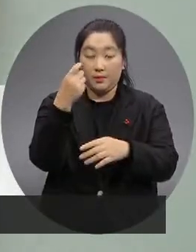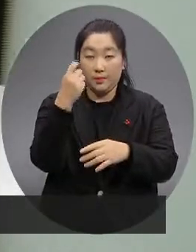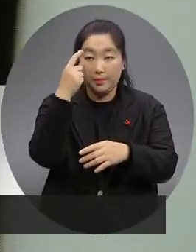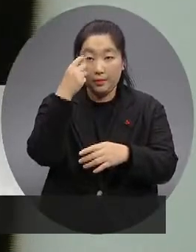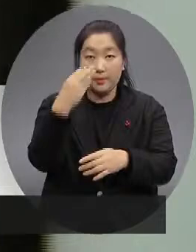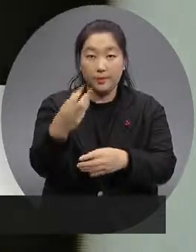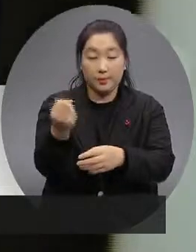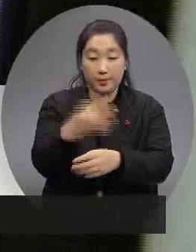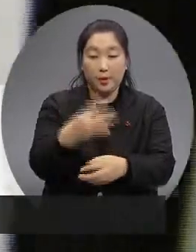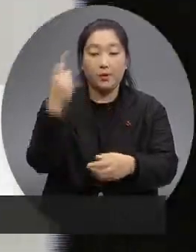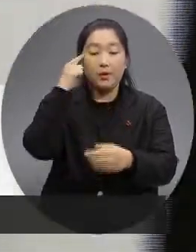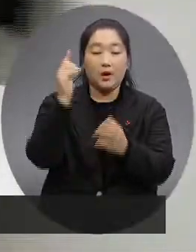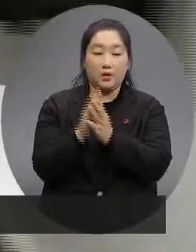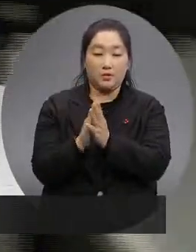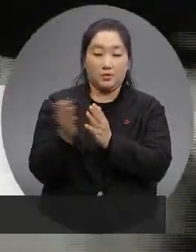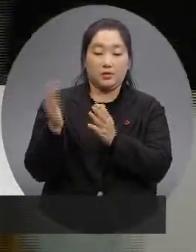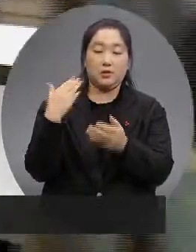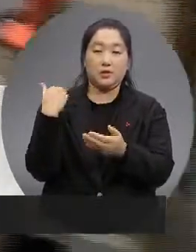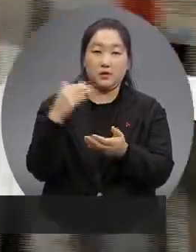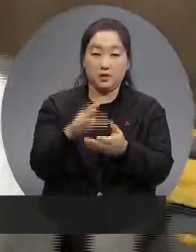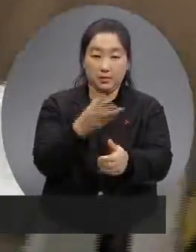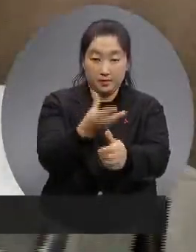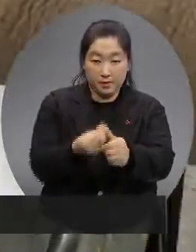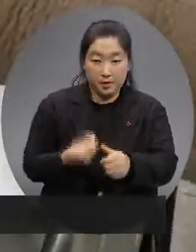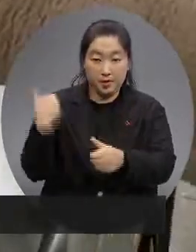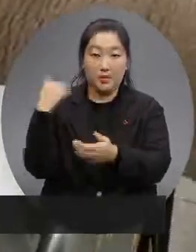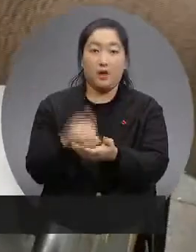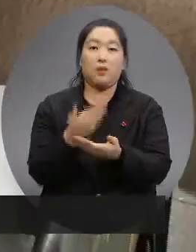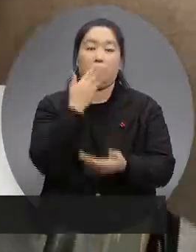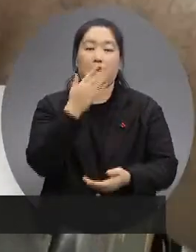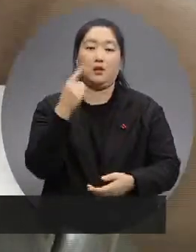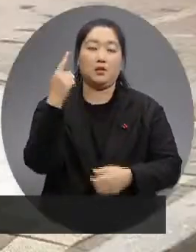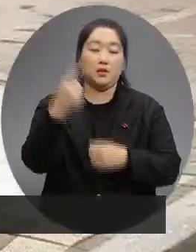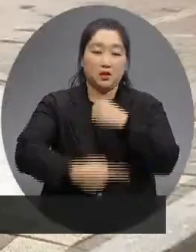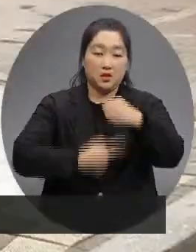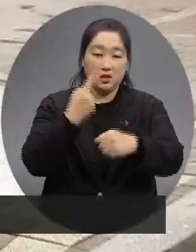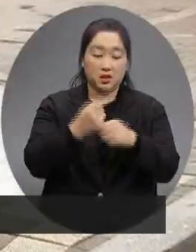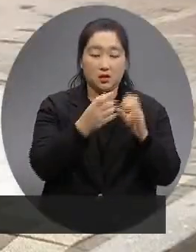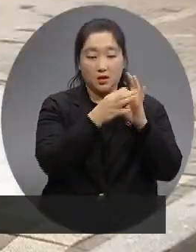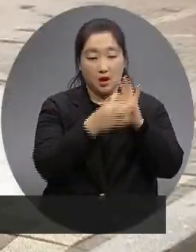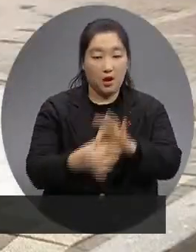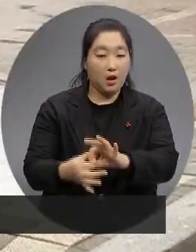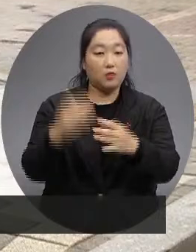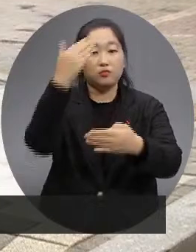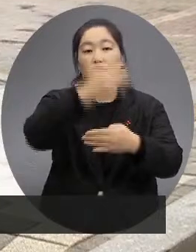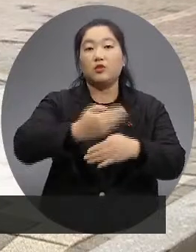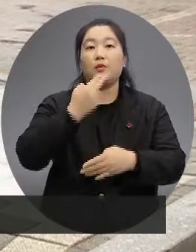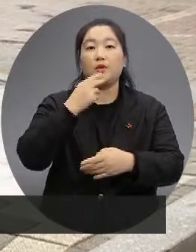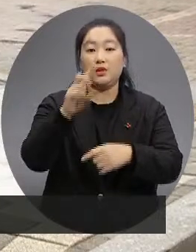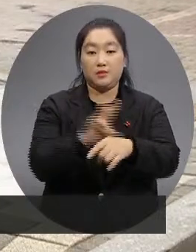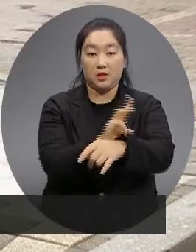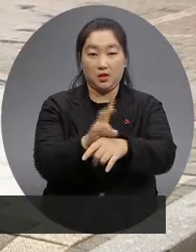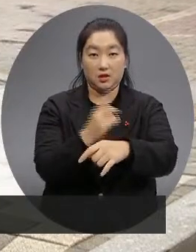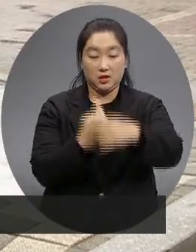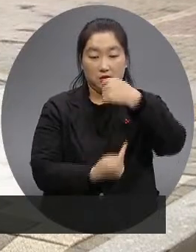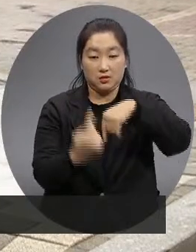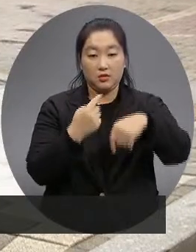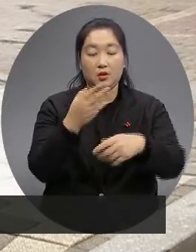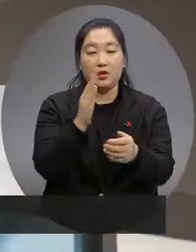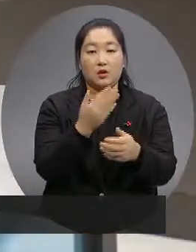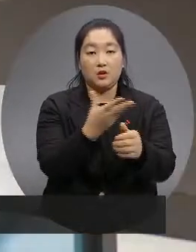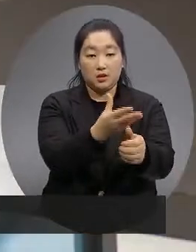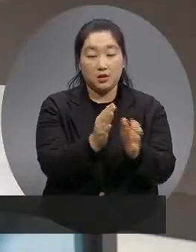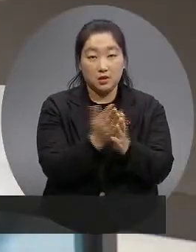책을 빌리거나 반납할 수 있습니다. 또 1년 365일 연중무휴로 24시간 운영하며 도서